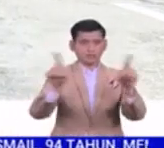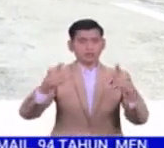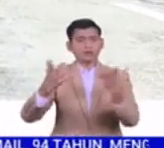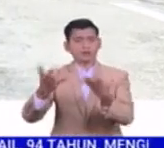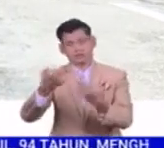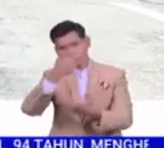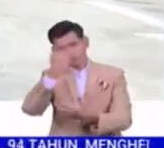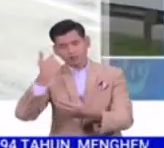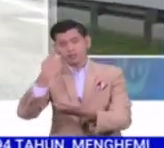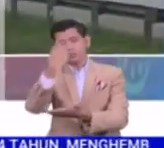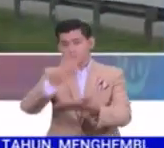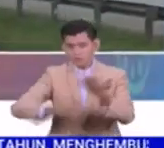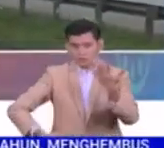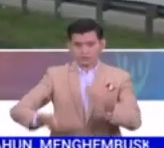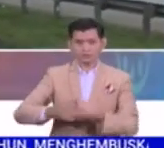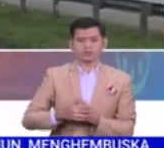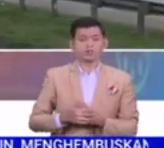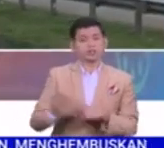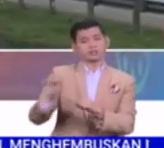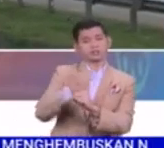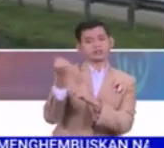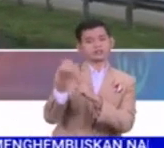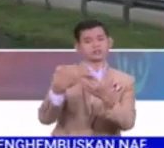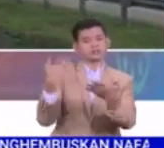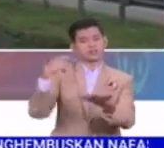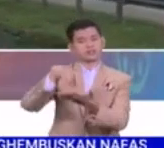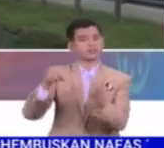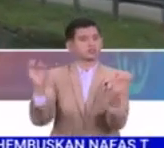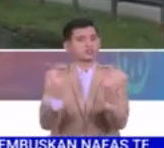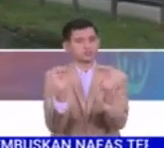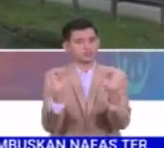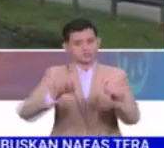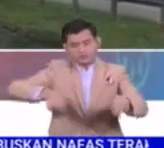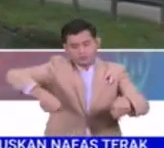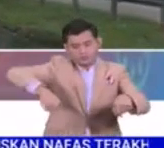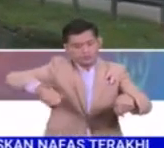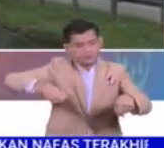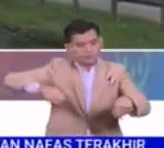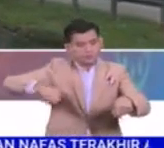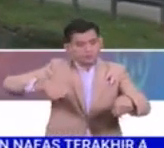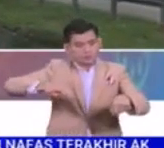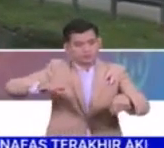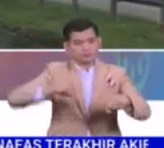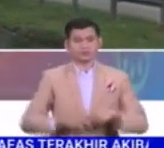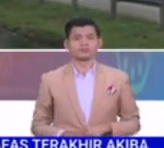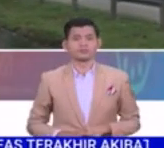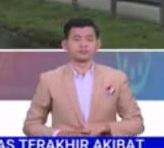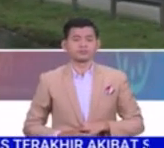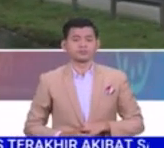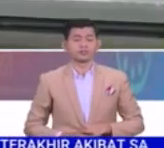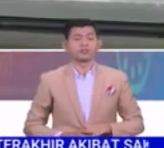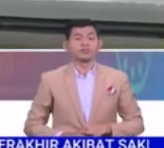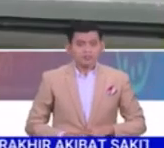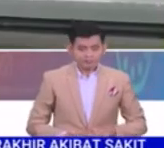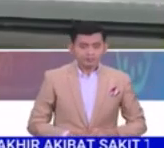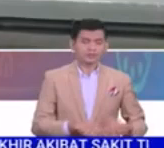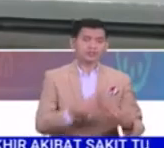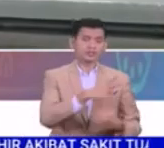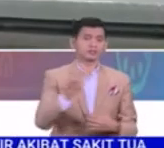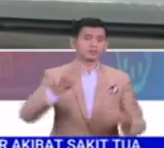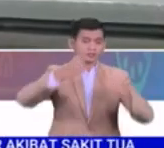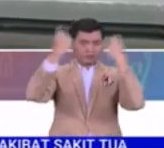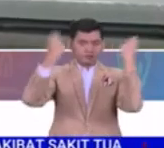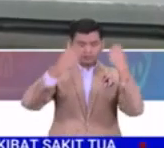Dan juga situasi sama seperti sebelum ini, tidak ada banyak motosikal yang melalui Plaza Tol ini. Dan bersempena sambutan Hari